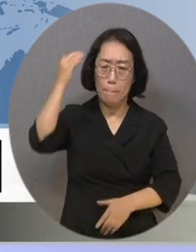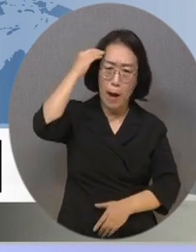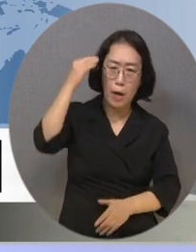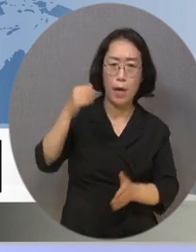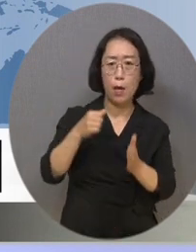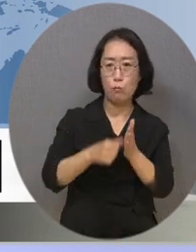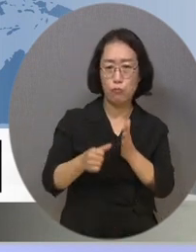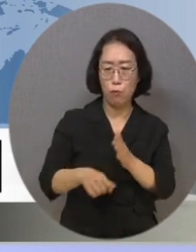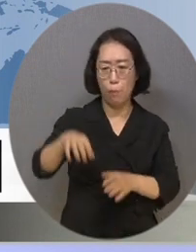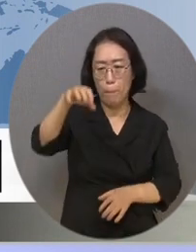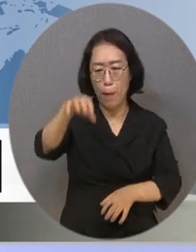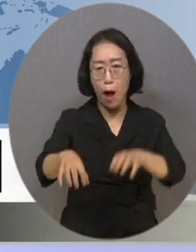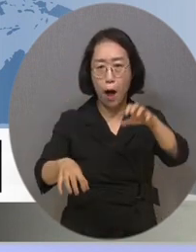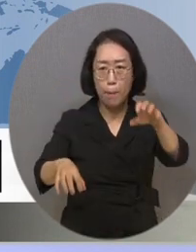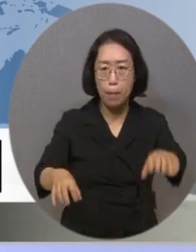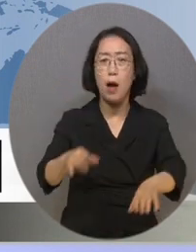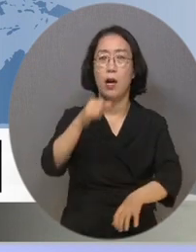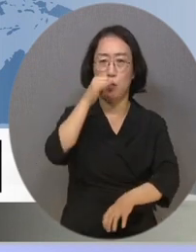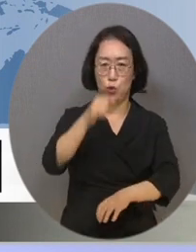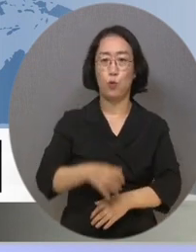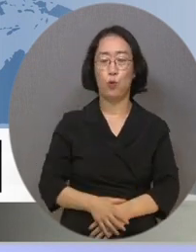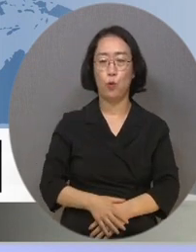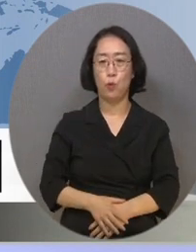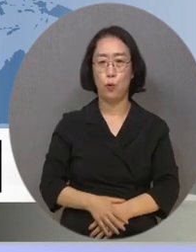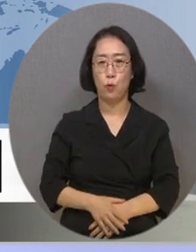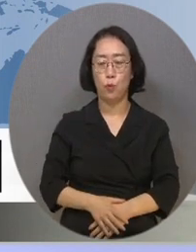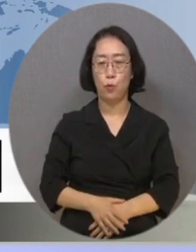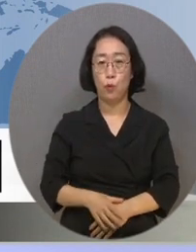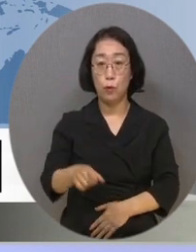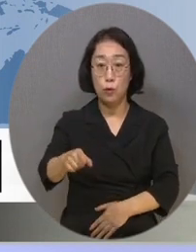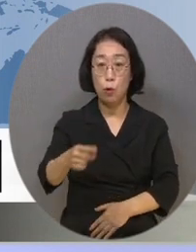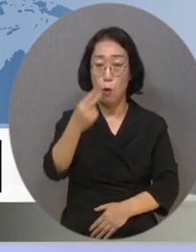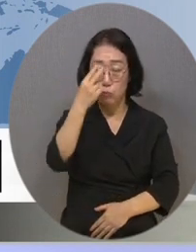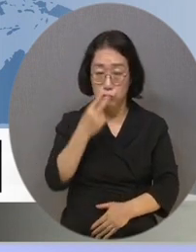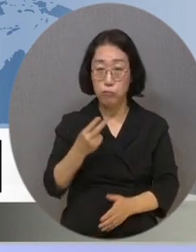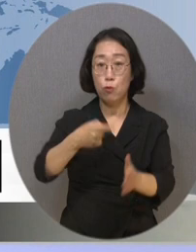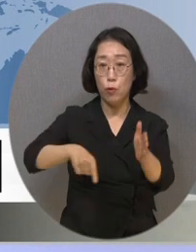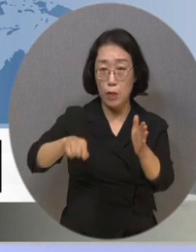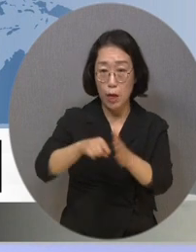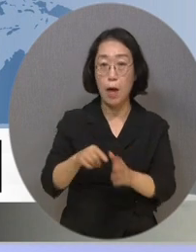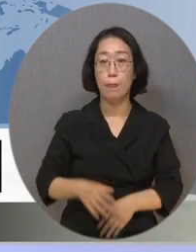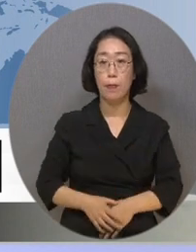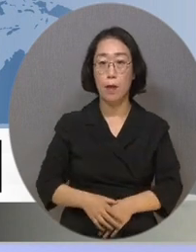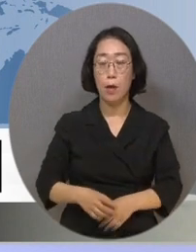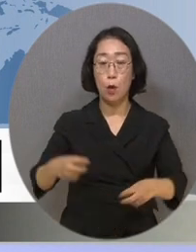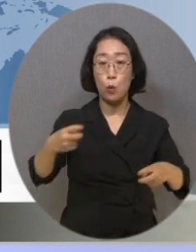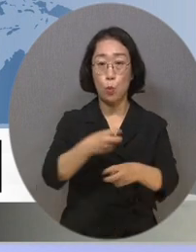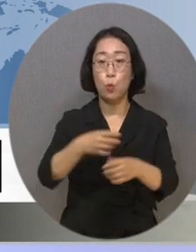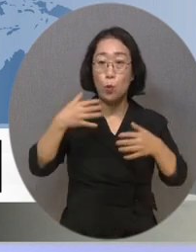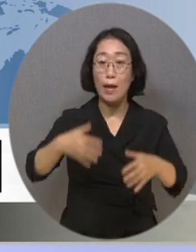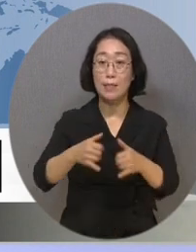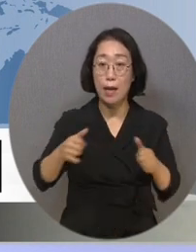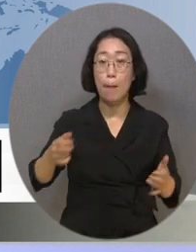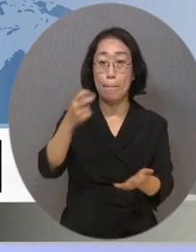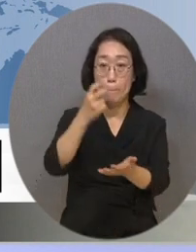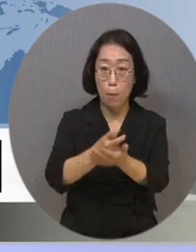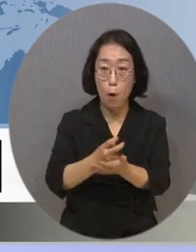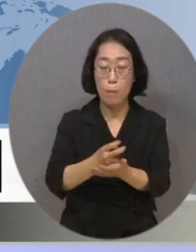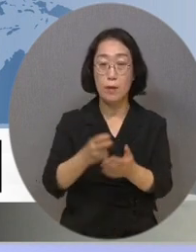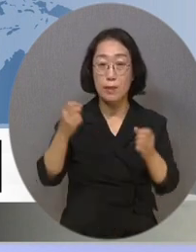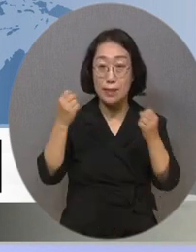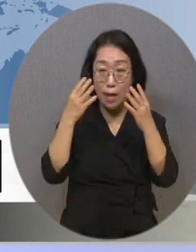방해물들이 가로막고 있는 경우가 있는데요 점자 유도 블록을 교통약자법 이동편의시설의 예시로 명시한